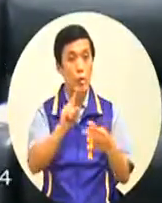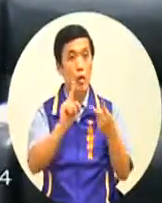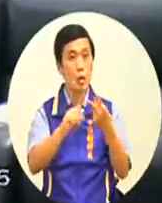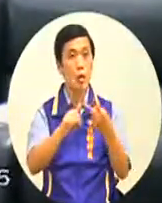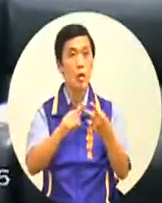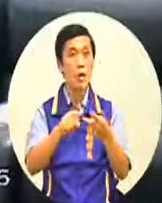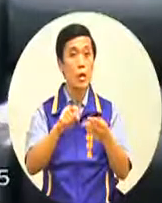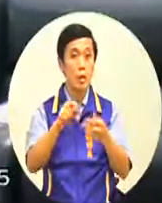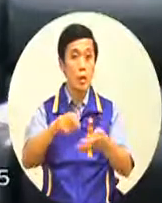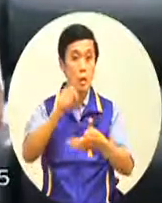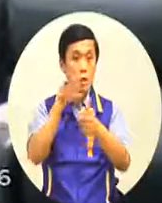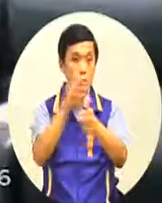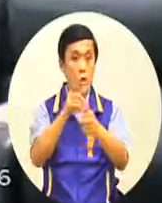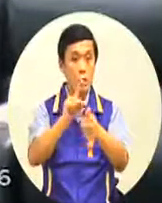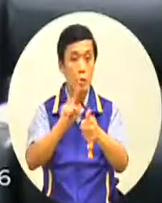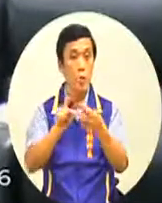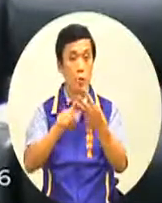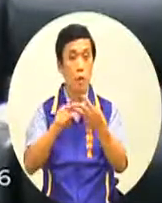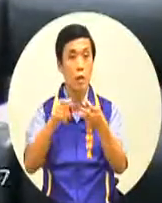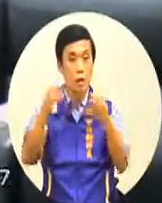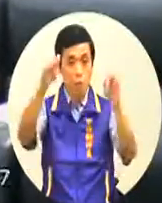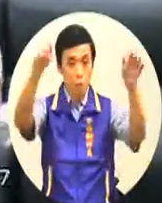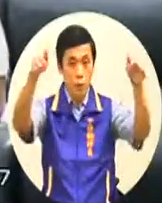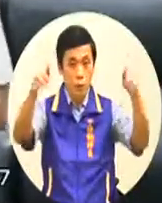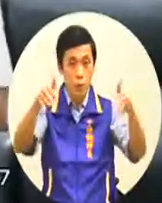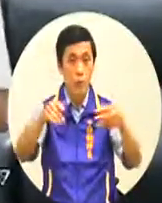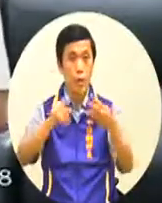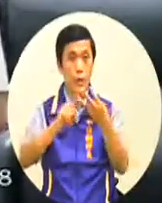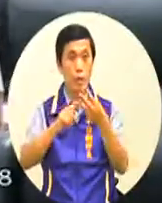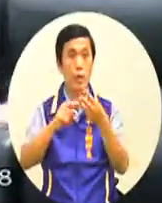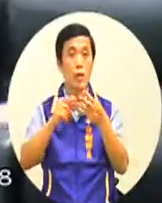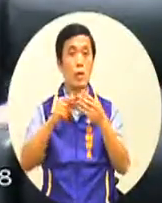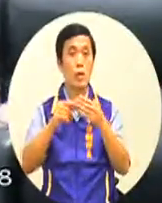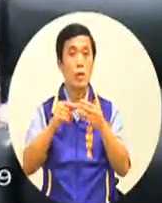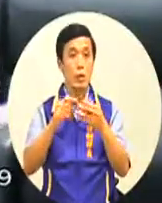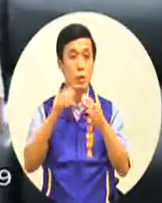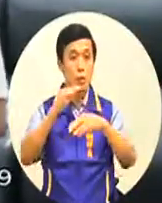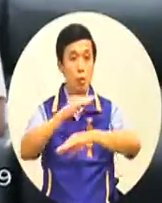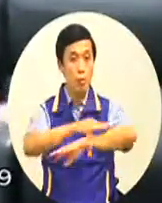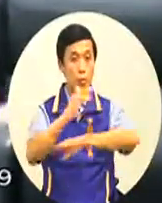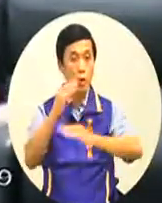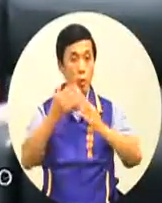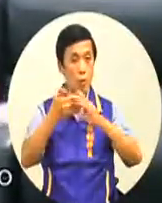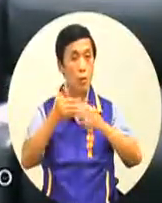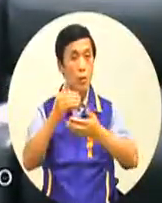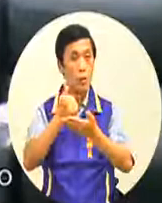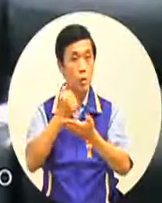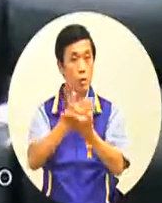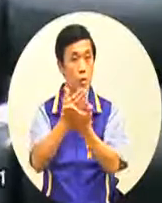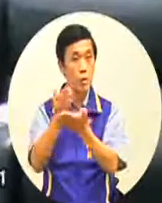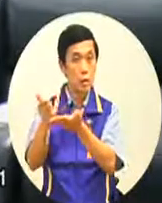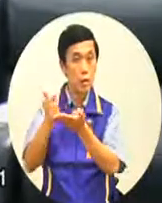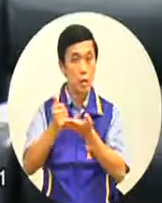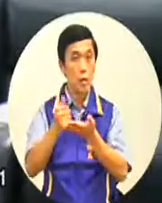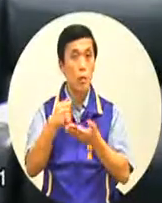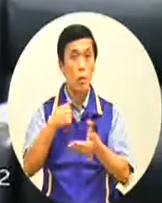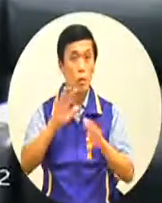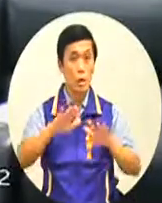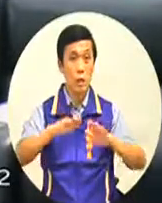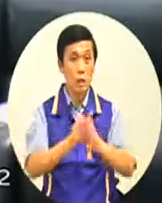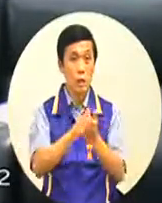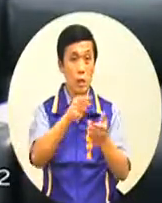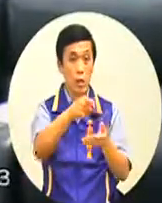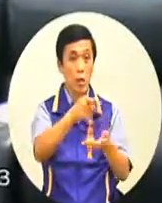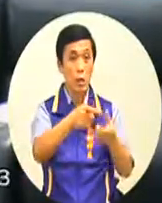要通知市府各局处来，我们需要一点时间。我今天发一个题目给你，叫你等一下回答，你可以讲得很好吗？很困